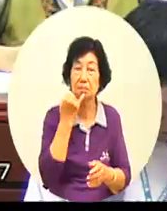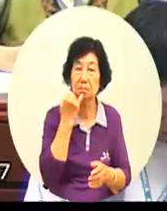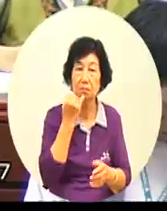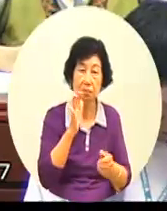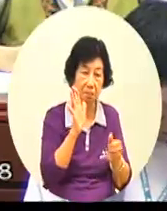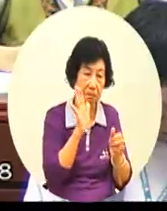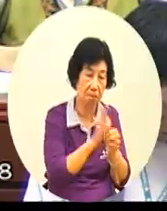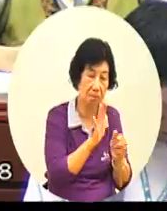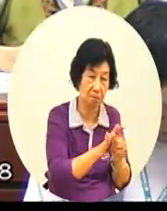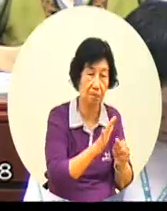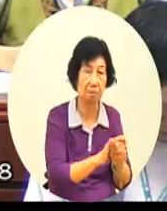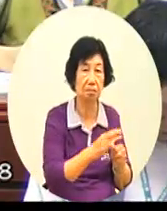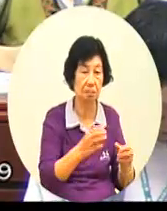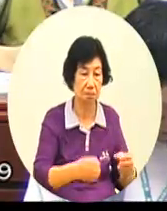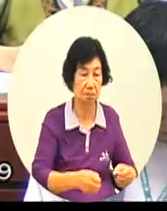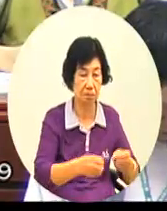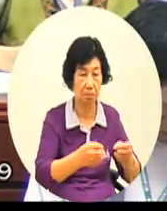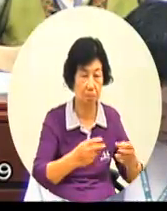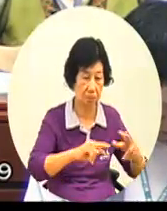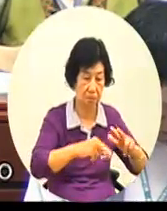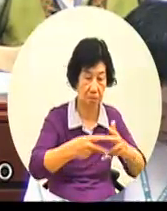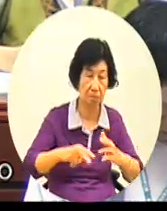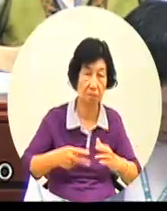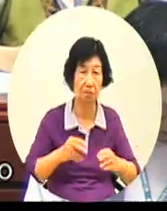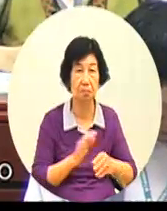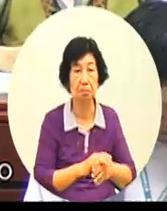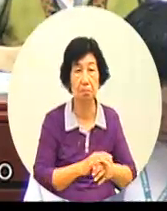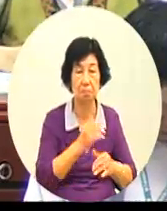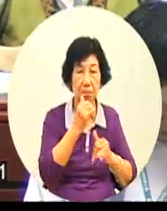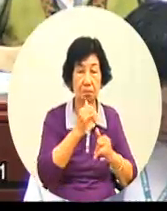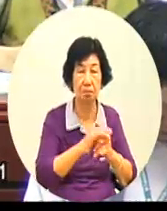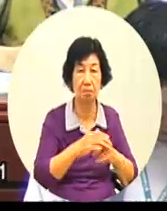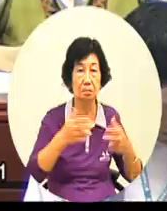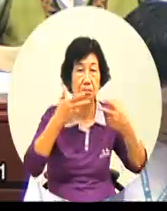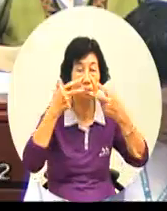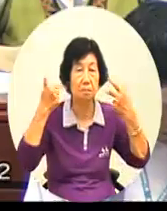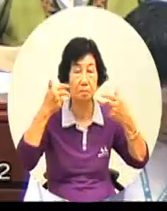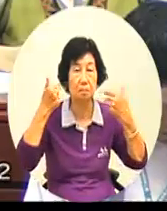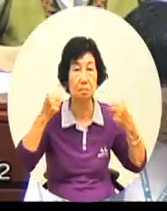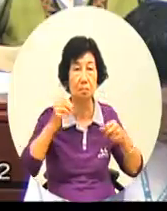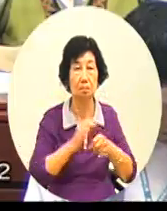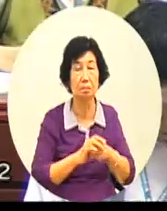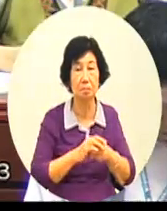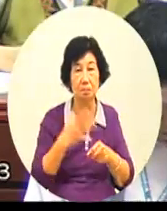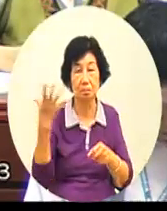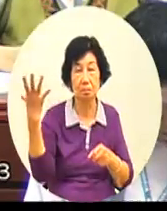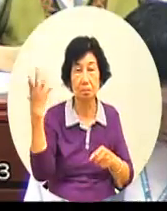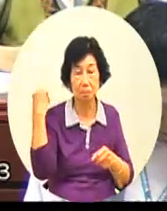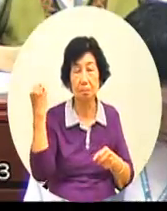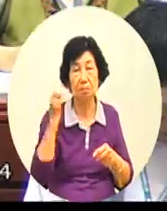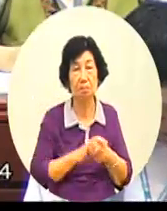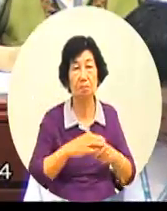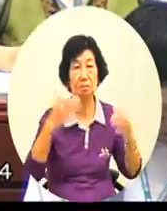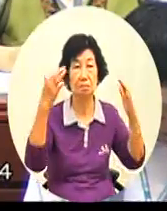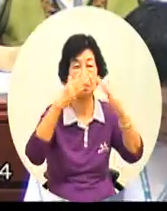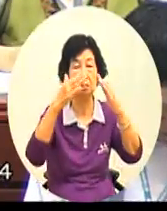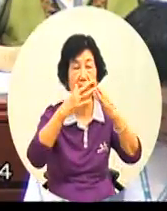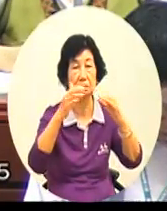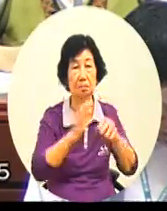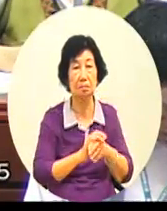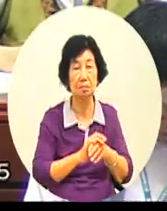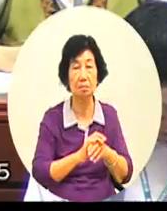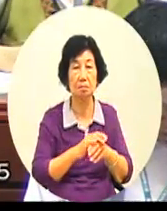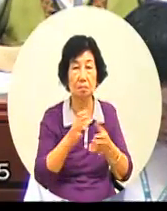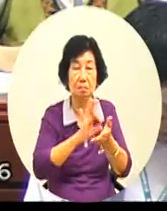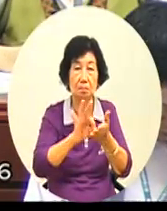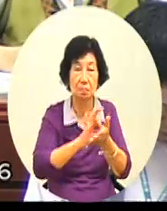复。那议员关心的故事馆，就是圆明会馆的地板的部分，我来考量看看。那当时会用石板，主